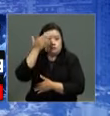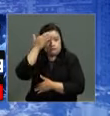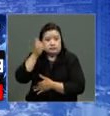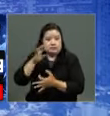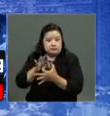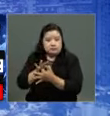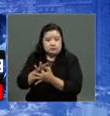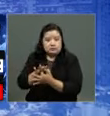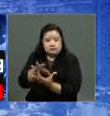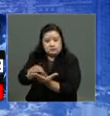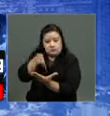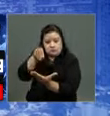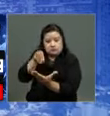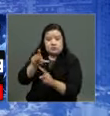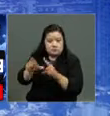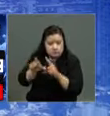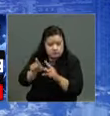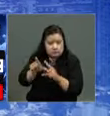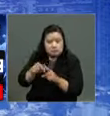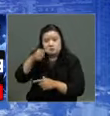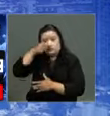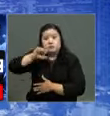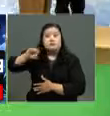นะครับสักครู่ก็ได้ให้ข้อมูลที่สำคัญนะครับเรื่องของแพลตฟอร์มไทยชนะApplication